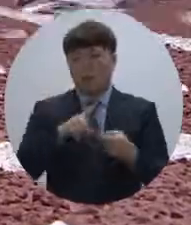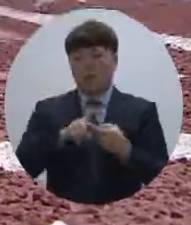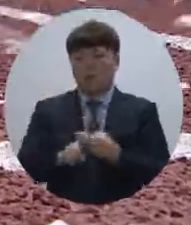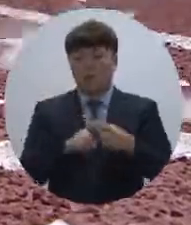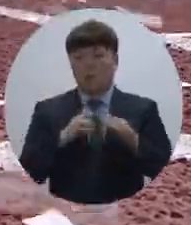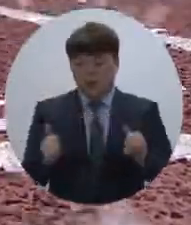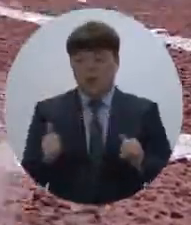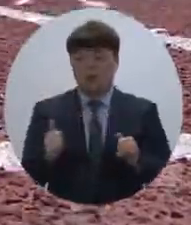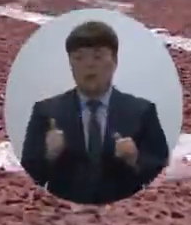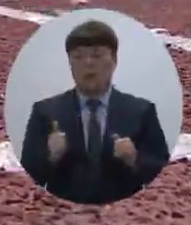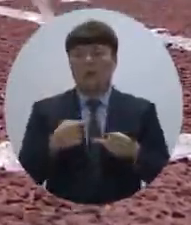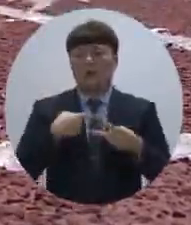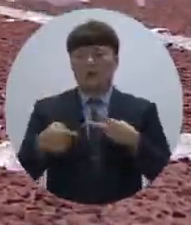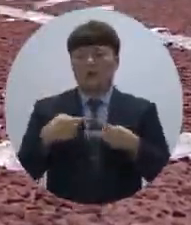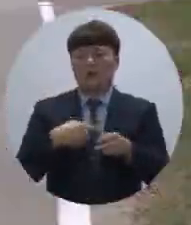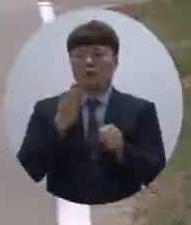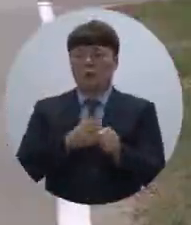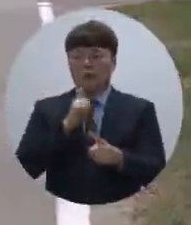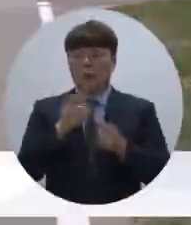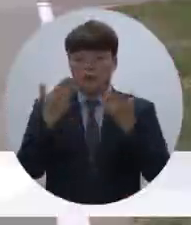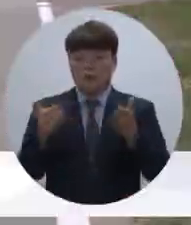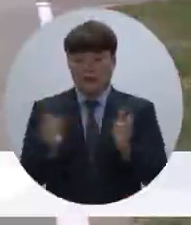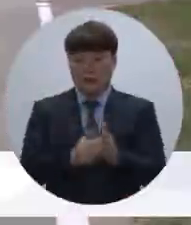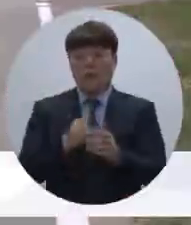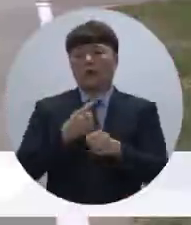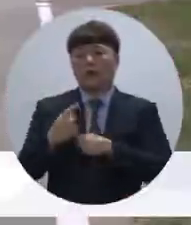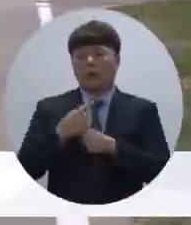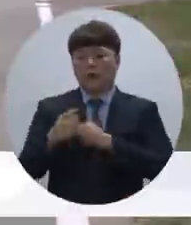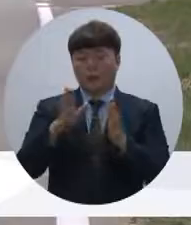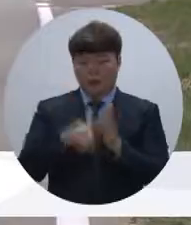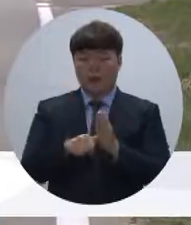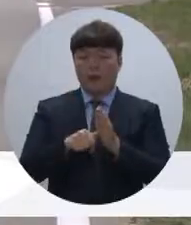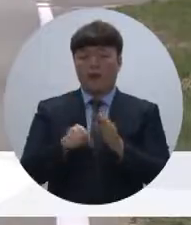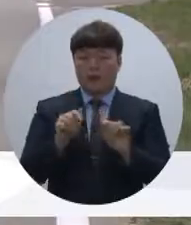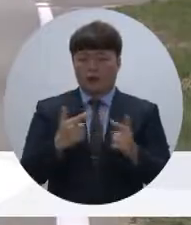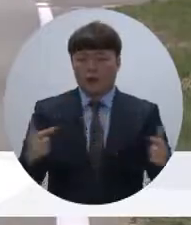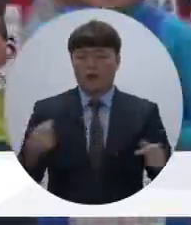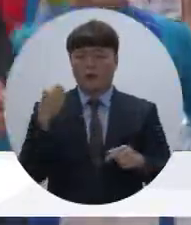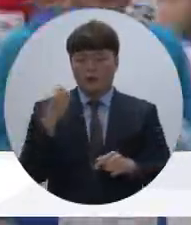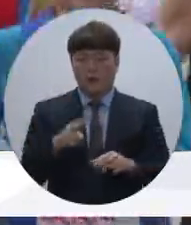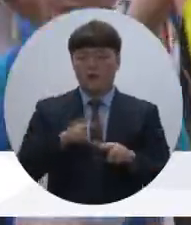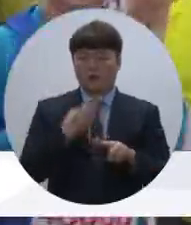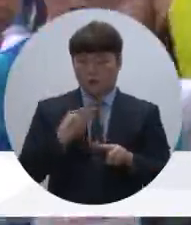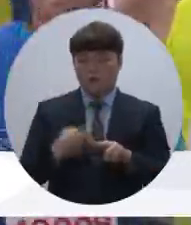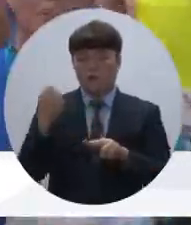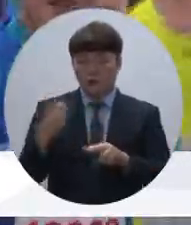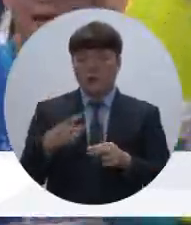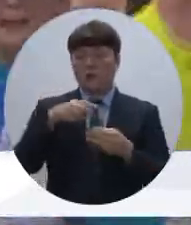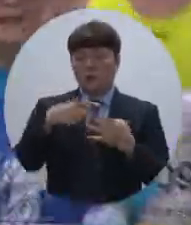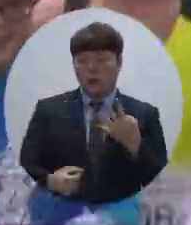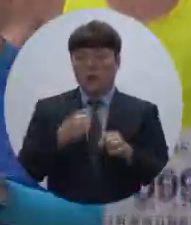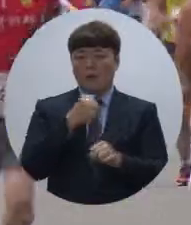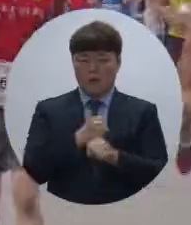동호인분들께 양해를 구한다면서 내년 20회 합천벚꽃 마라톤 대회에서는 다양한 특전과 풍성한 이벤트로 더욱